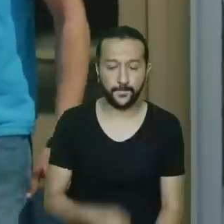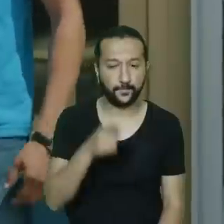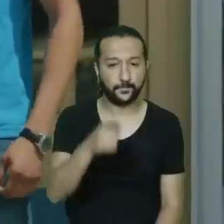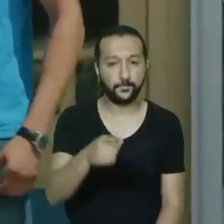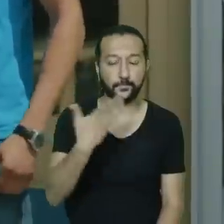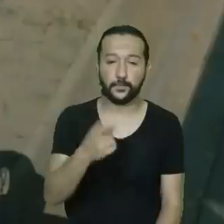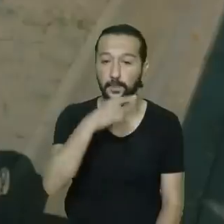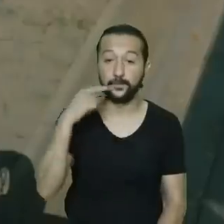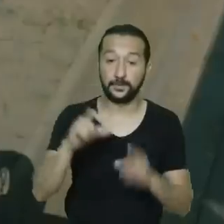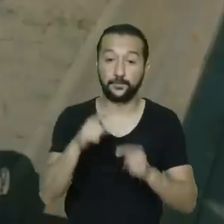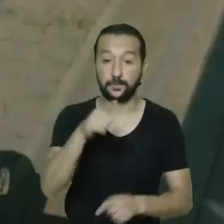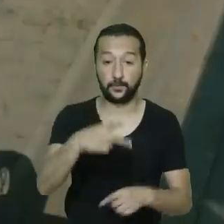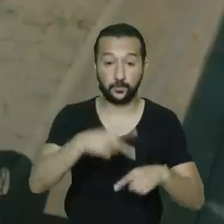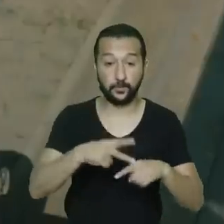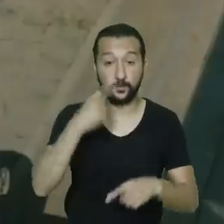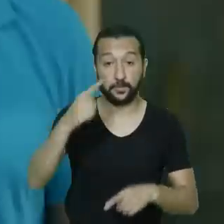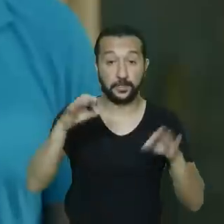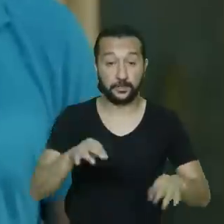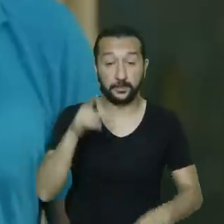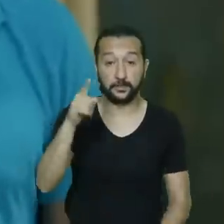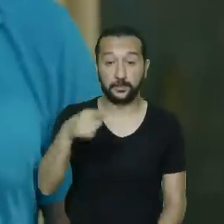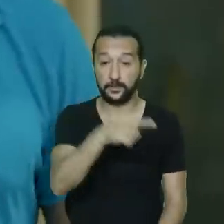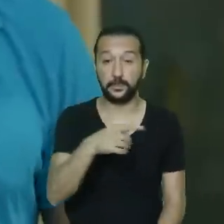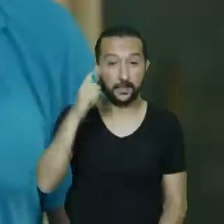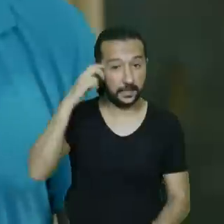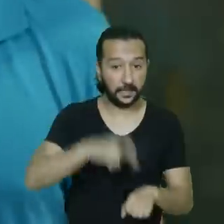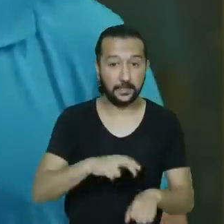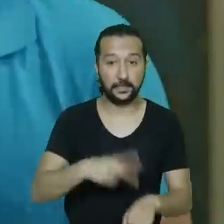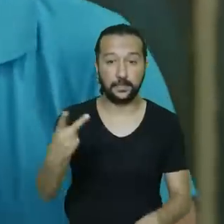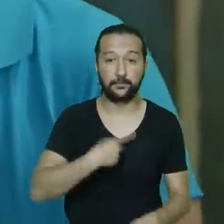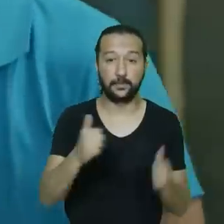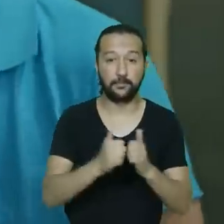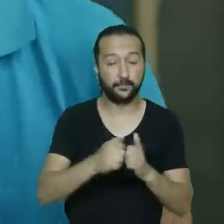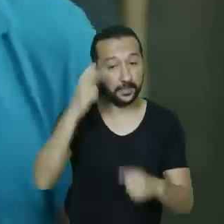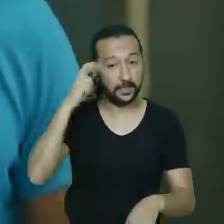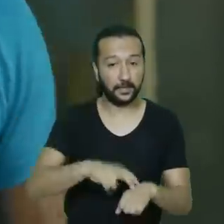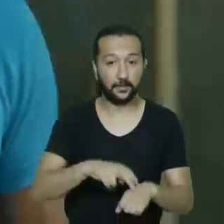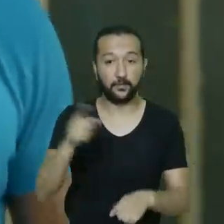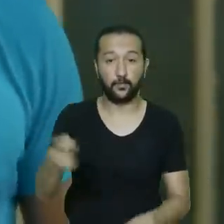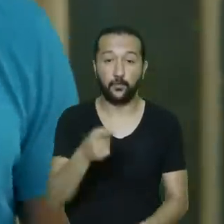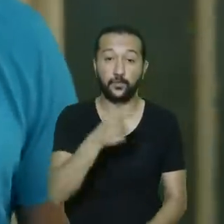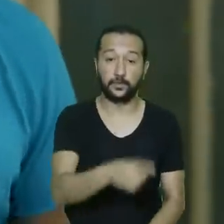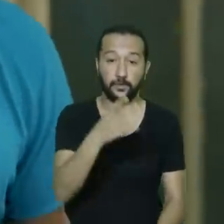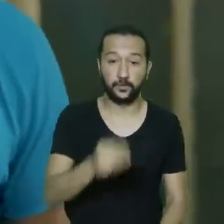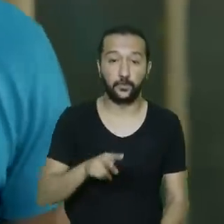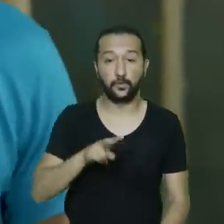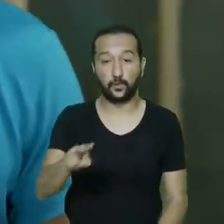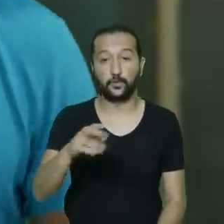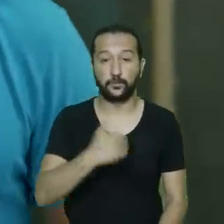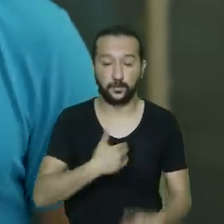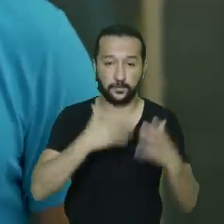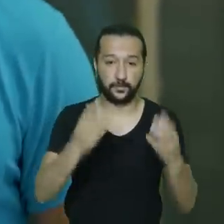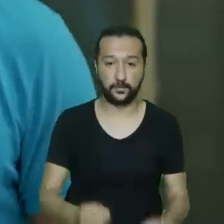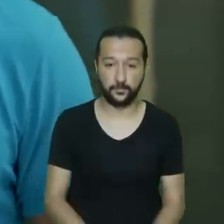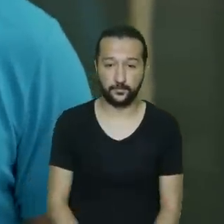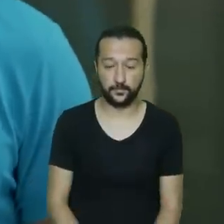Gülen kapıda. Kırmızı şimşek. Zümrüt'e bak sen gari. Anaken bile ikimizi bir an öptürü. Motor sen oluyorsun. Yolcu